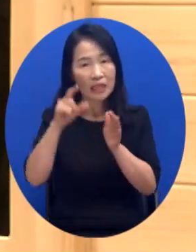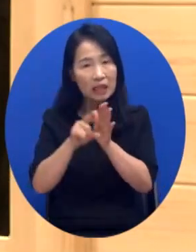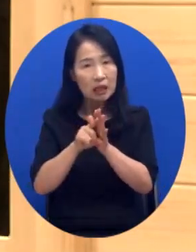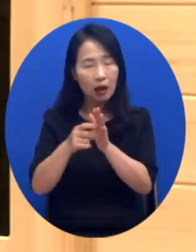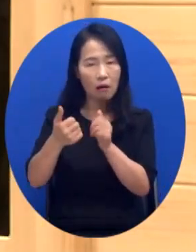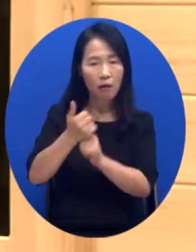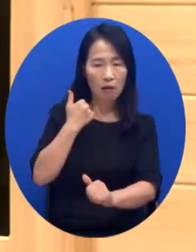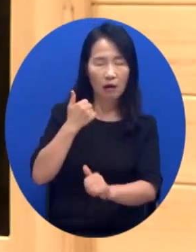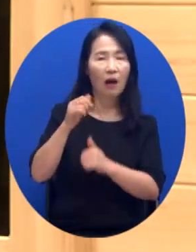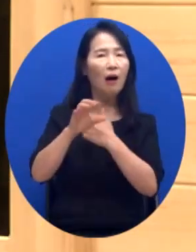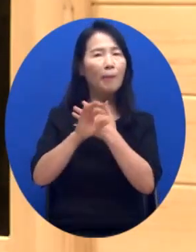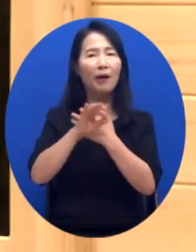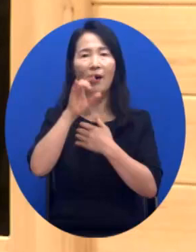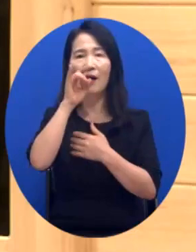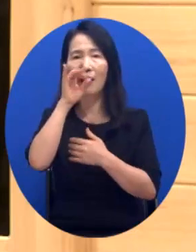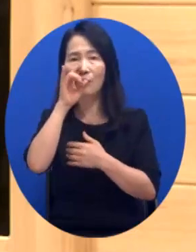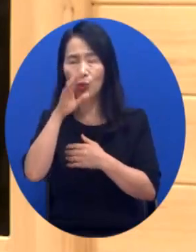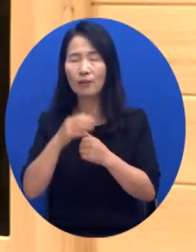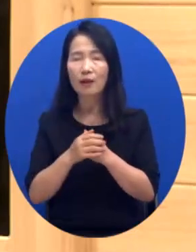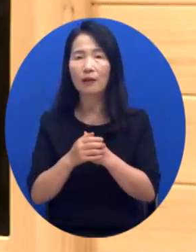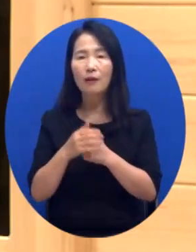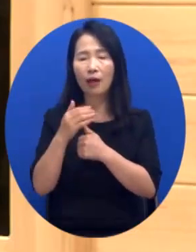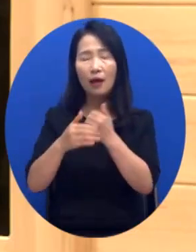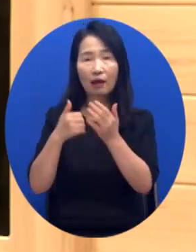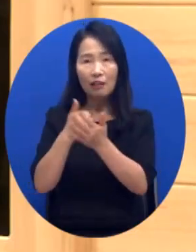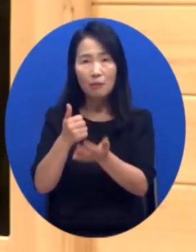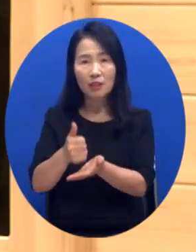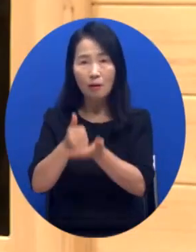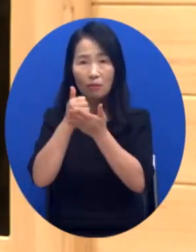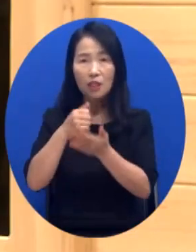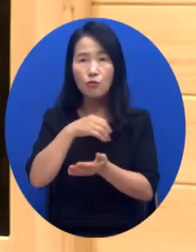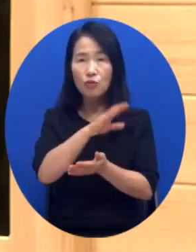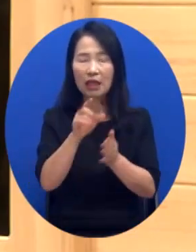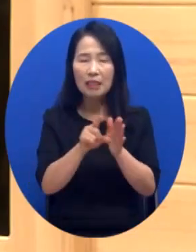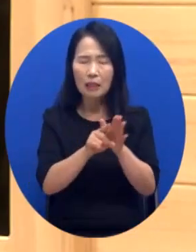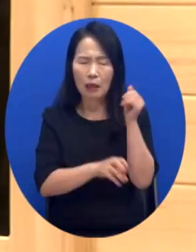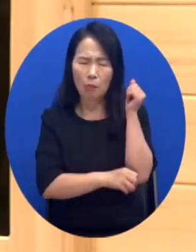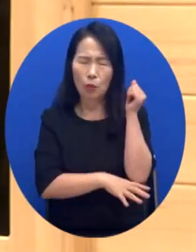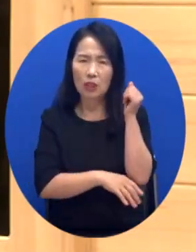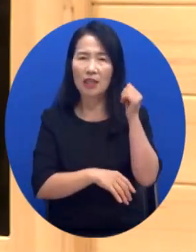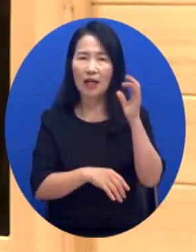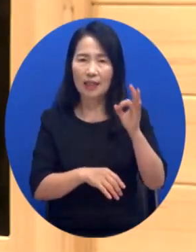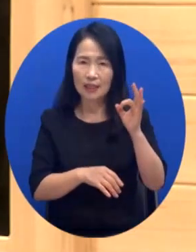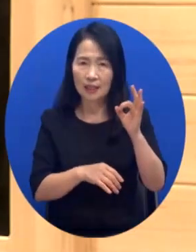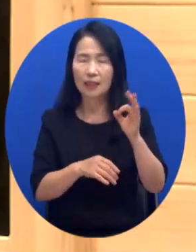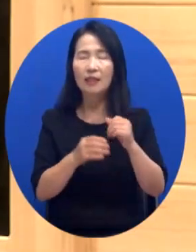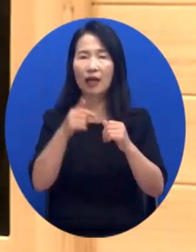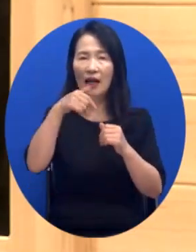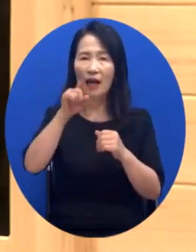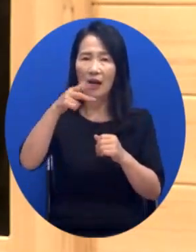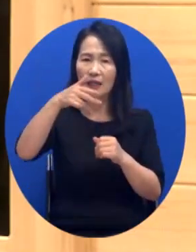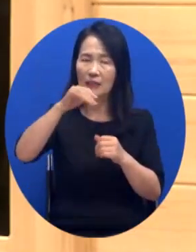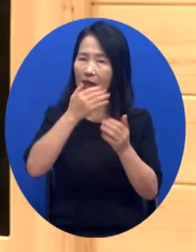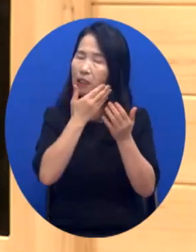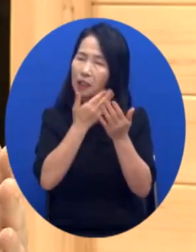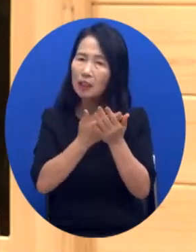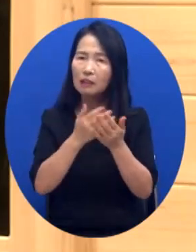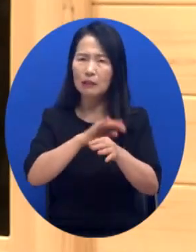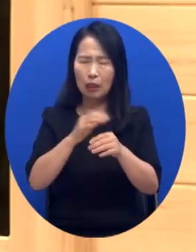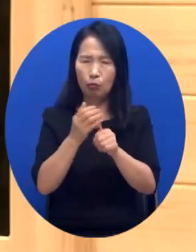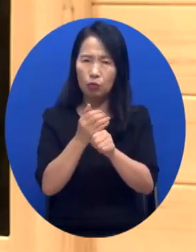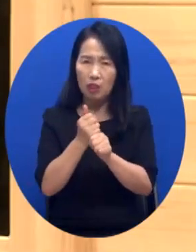됩니다. 우리는 하나님을 섬기는 이 신앙의 본질과 정신 가치를 붙잡고 그리고